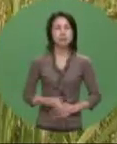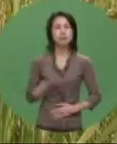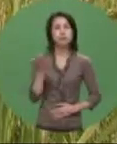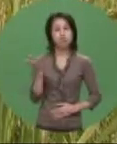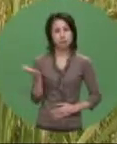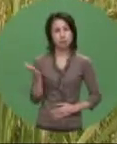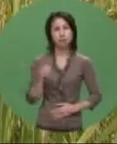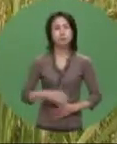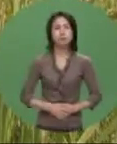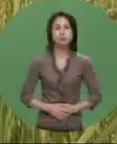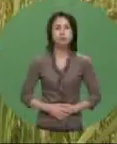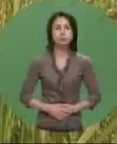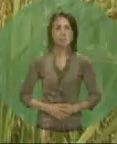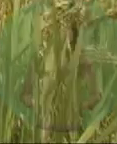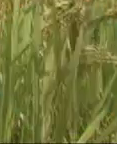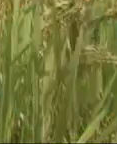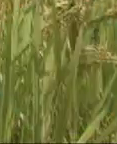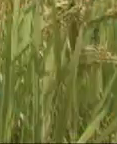の話題です。